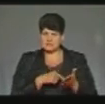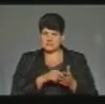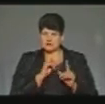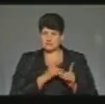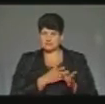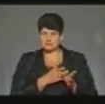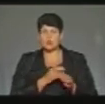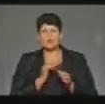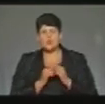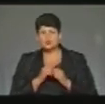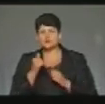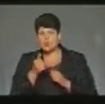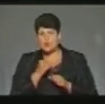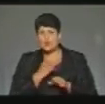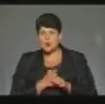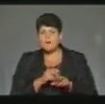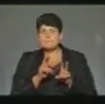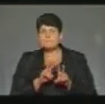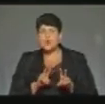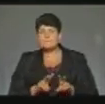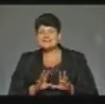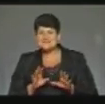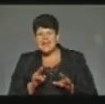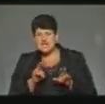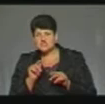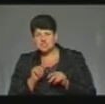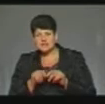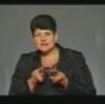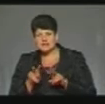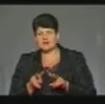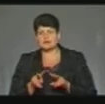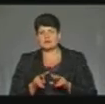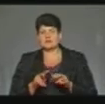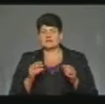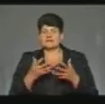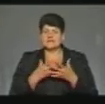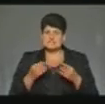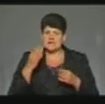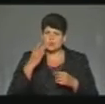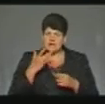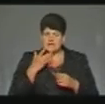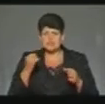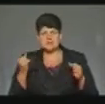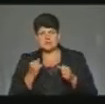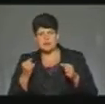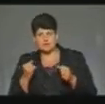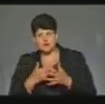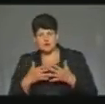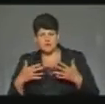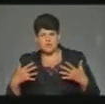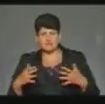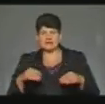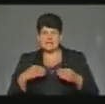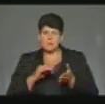Кожного року ми робимо обстеження, як весняно, літнє, комісійне, зимове, от, і даємо приписи,